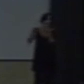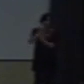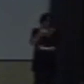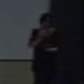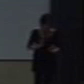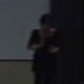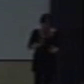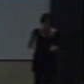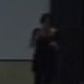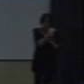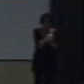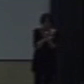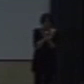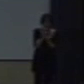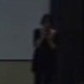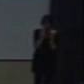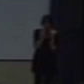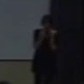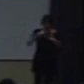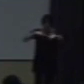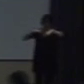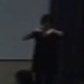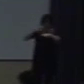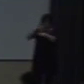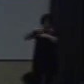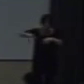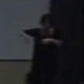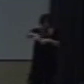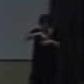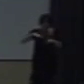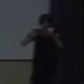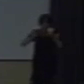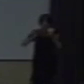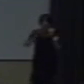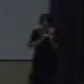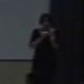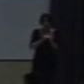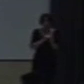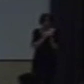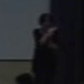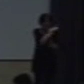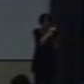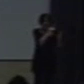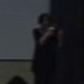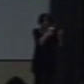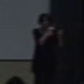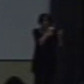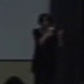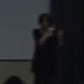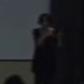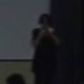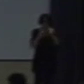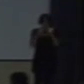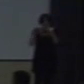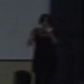Tots estaven pendents dels incidents a fora del parc de la Ciutadella, tot i que alguns mitjans van enviar-hi més d'un fotògraf. La nostra professió es